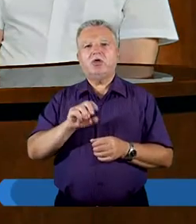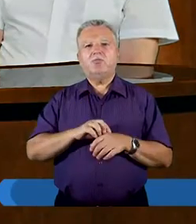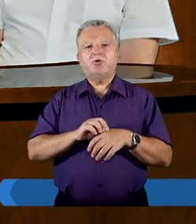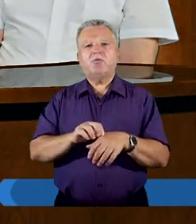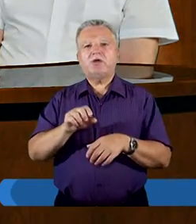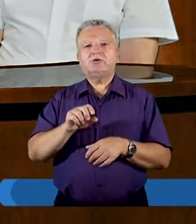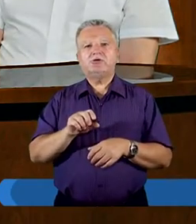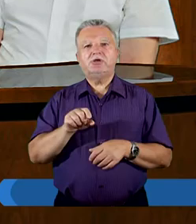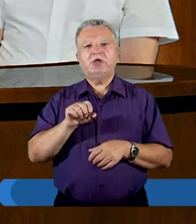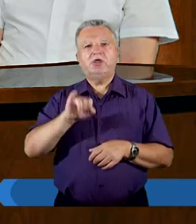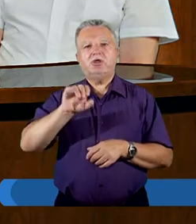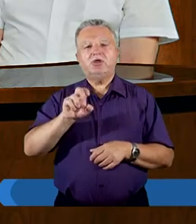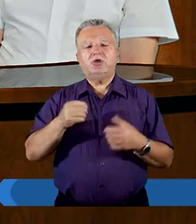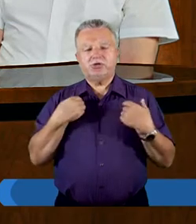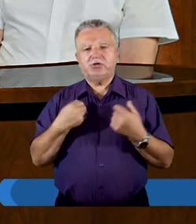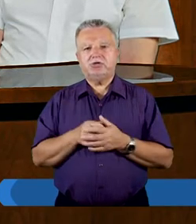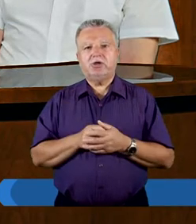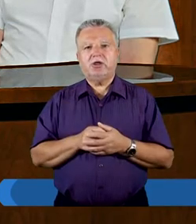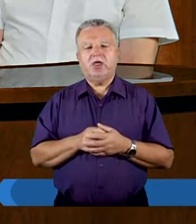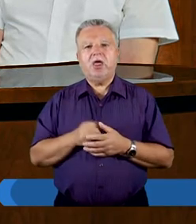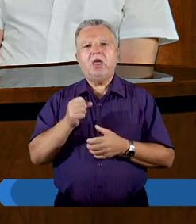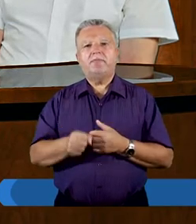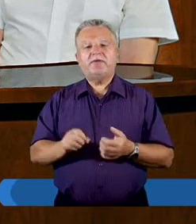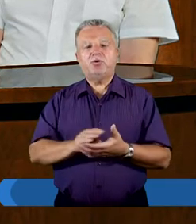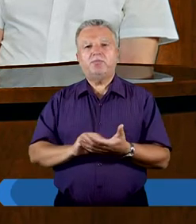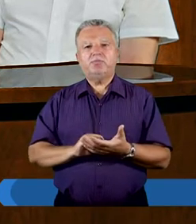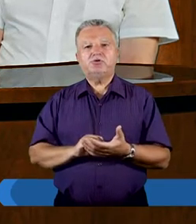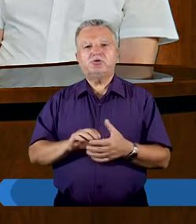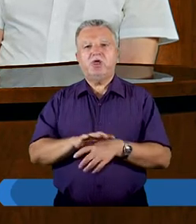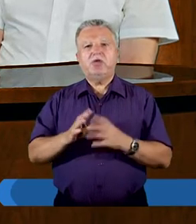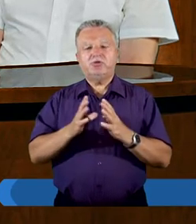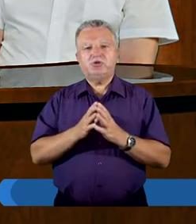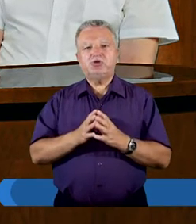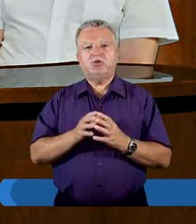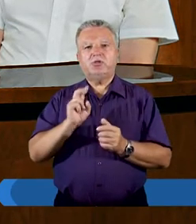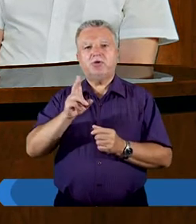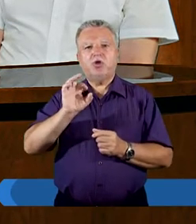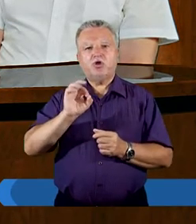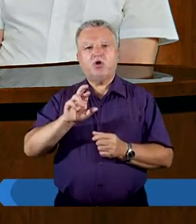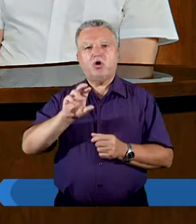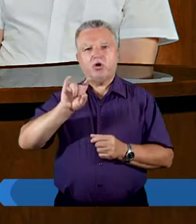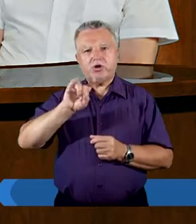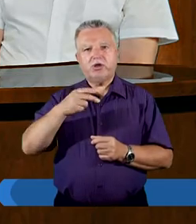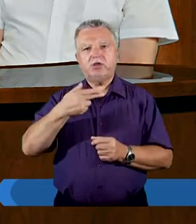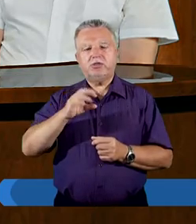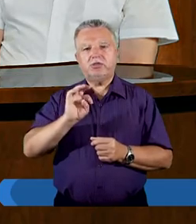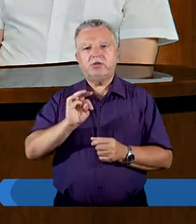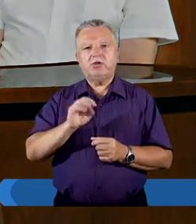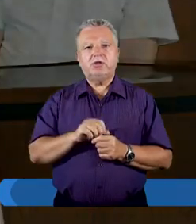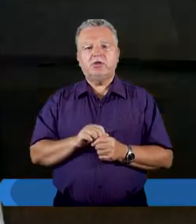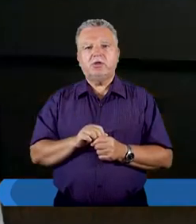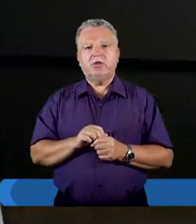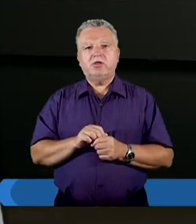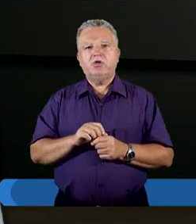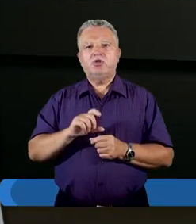drodzy, nie na darmo apostoł Paweł, pisząc do Koryntian w 10 rozdziale pierwszego listu, w wersecie 11 mówi,